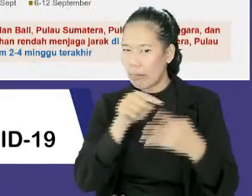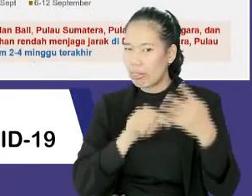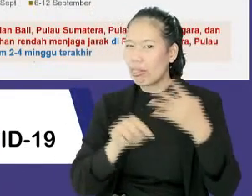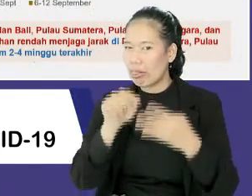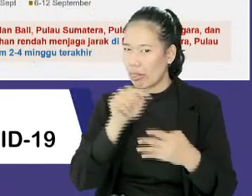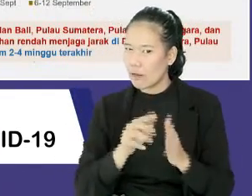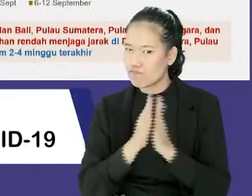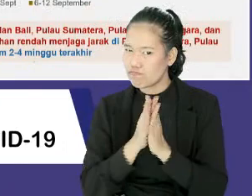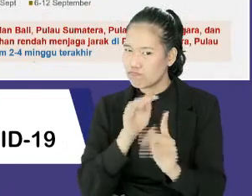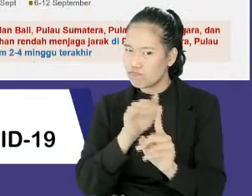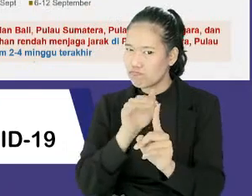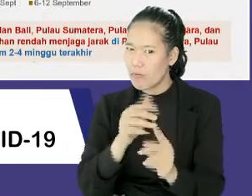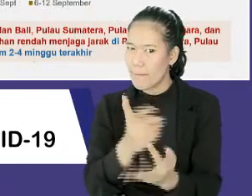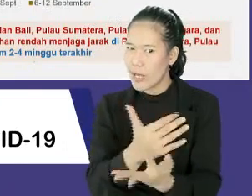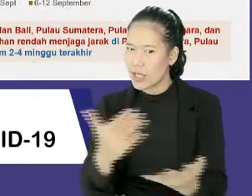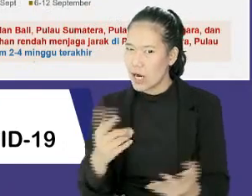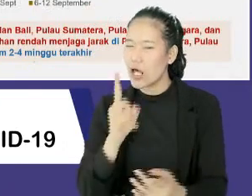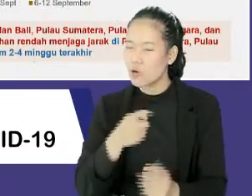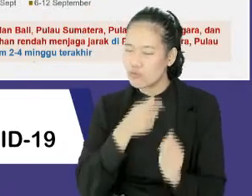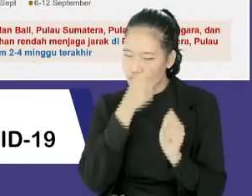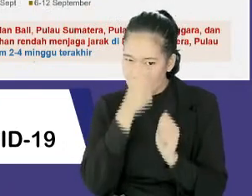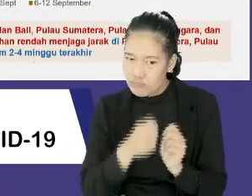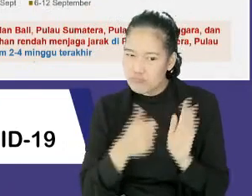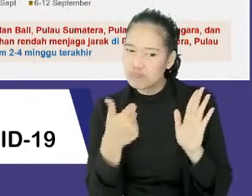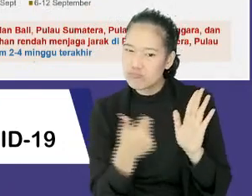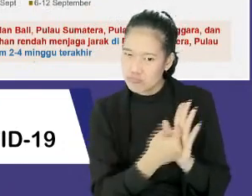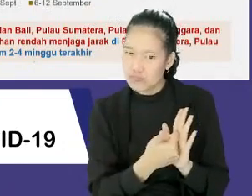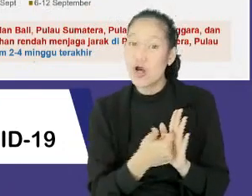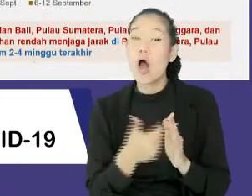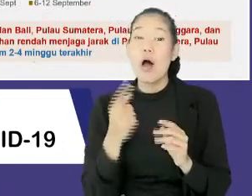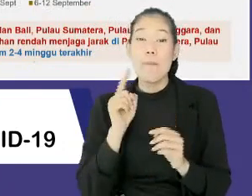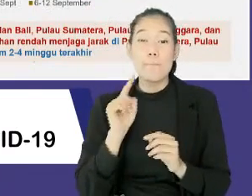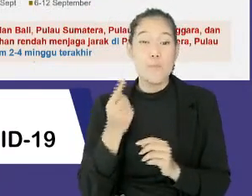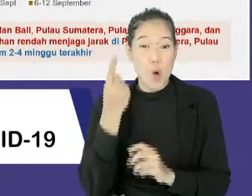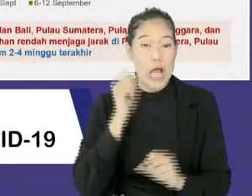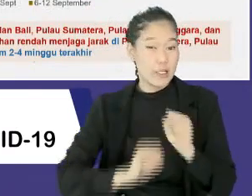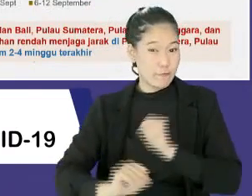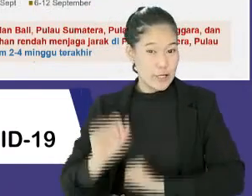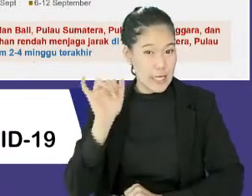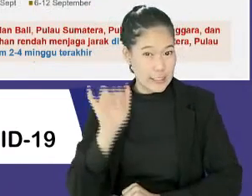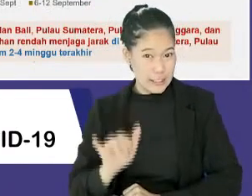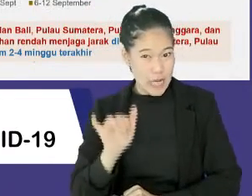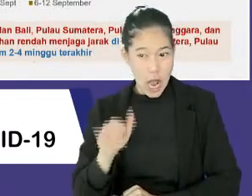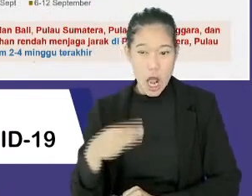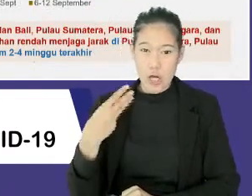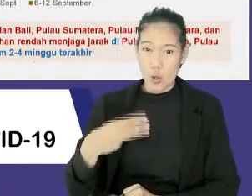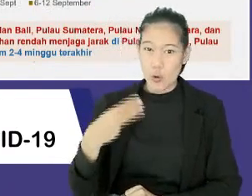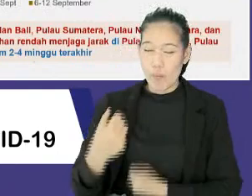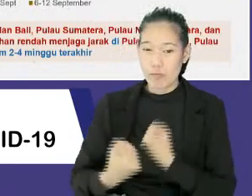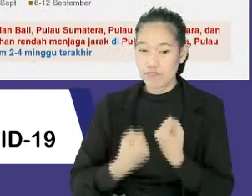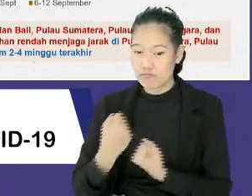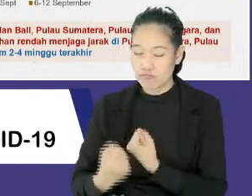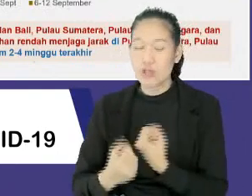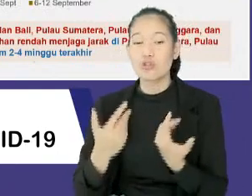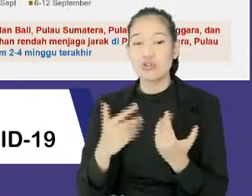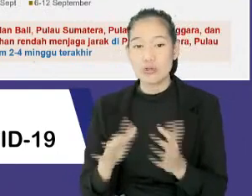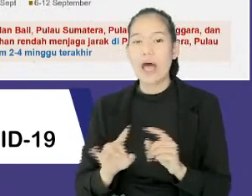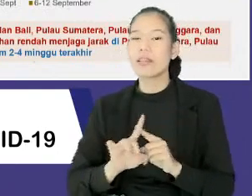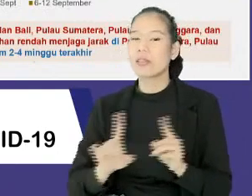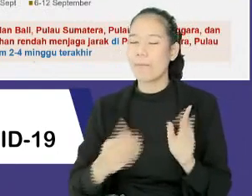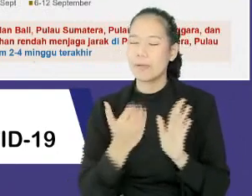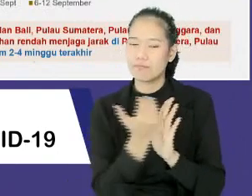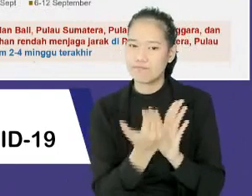ke masyarakat Indonesia agar tetap satu meskipun sudah mulai beraktivitas gitu ya ke simpan ekonomi mulai berjalan dari